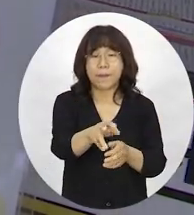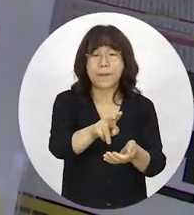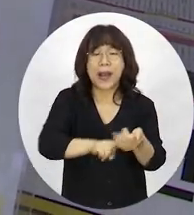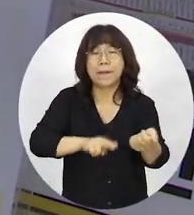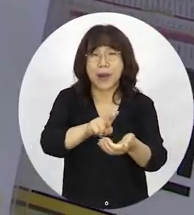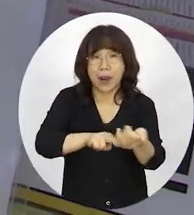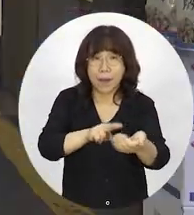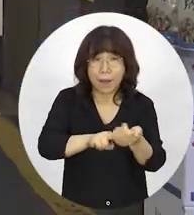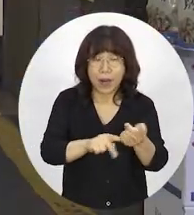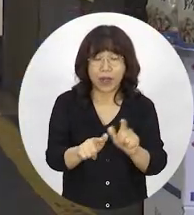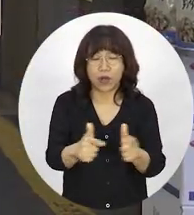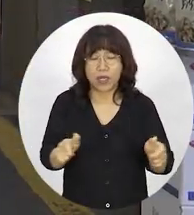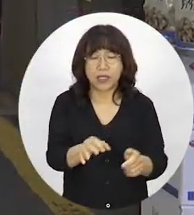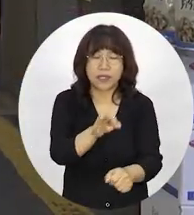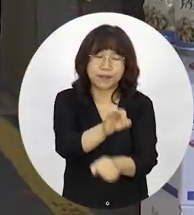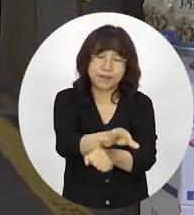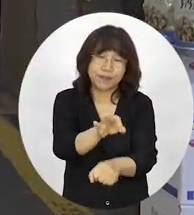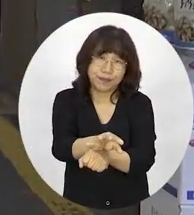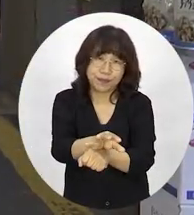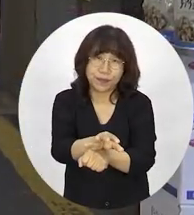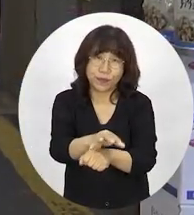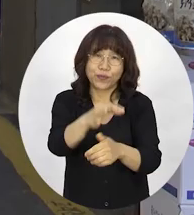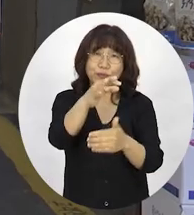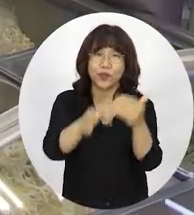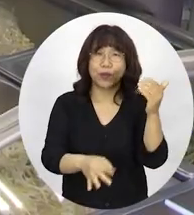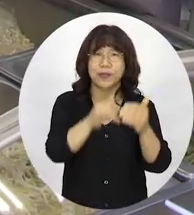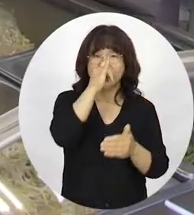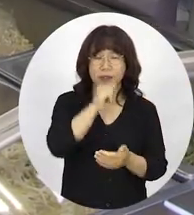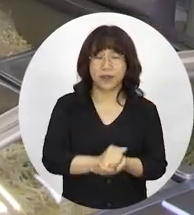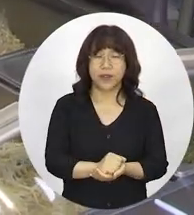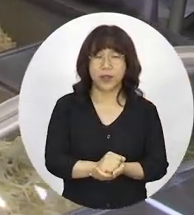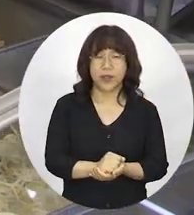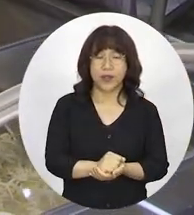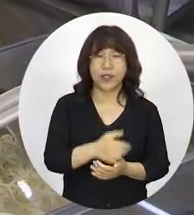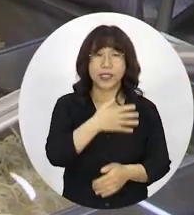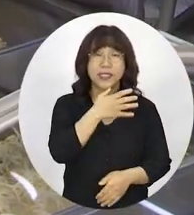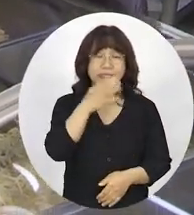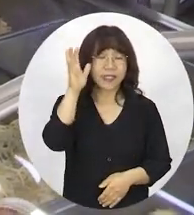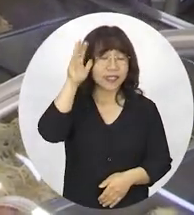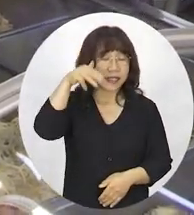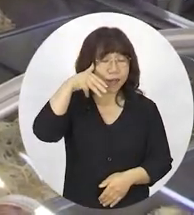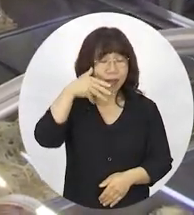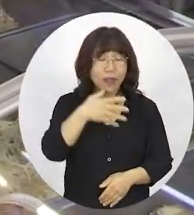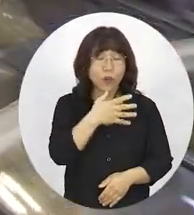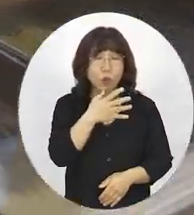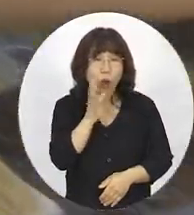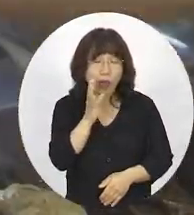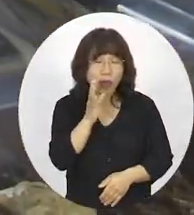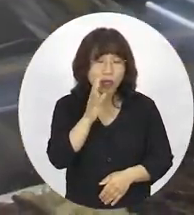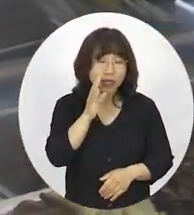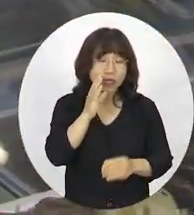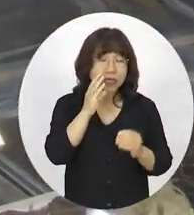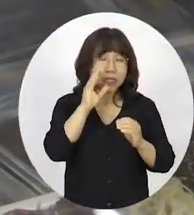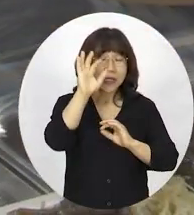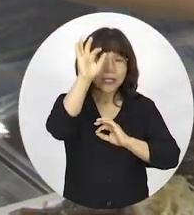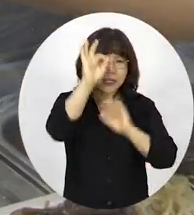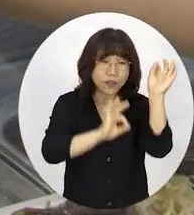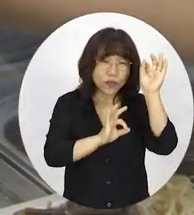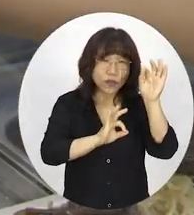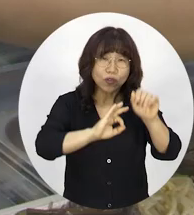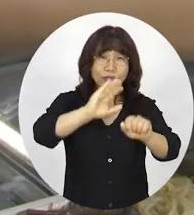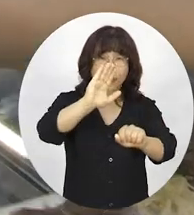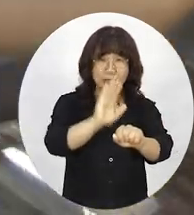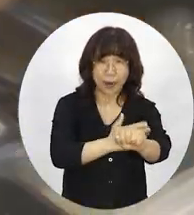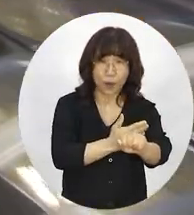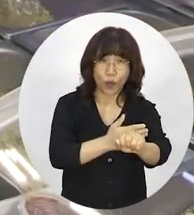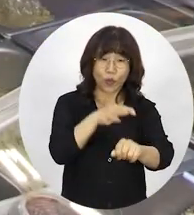상점 9곳에서 필요한 물건을 구매해보는 체험도 진행됐습니다. 특히 치매 어르신들이 주문한 것과 다른 것을